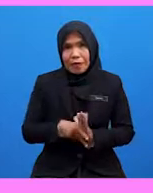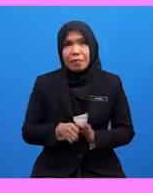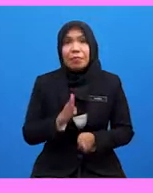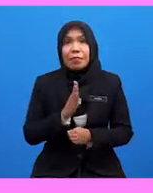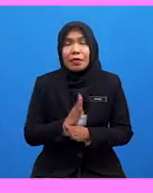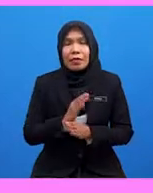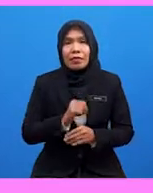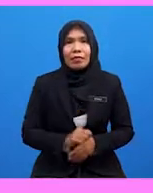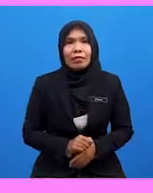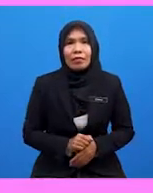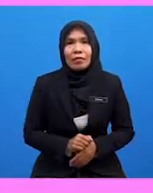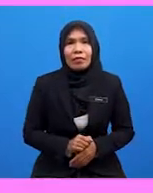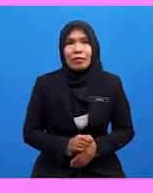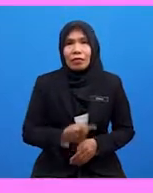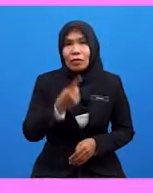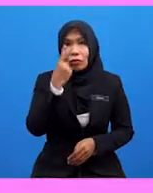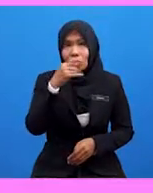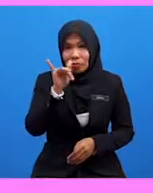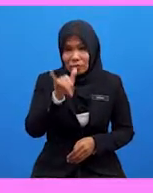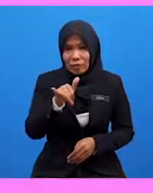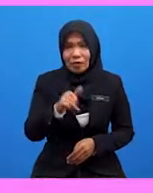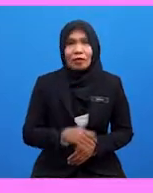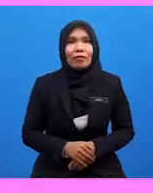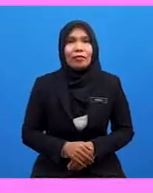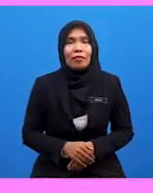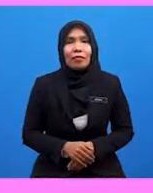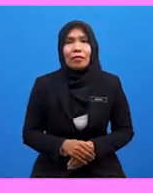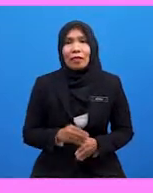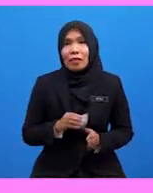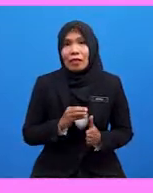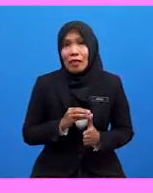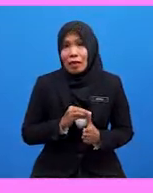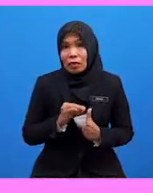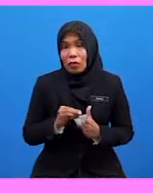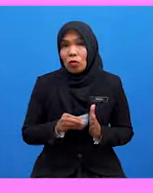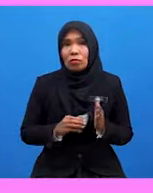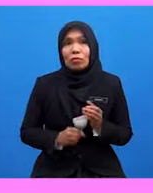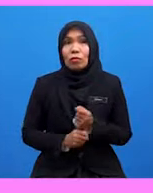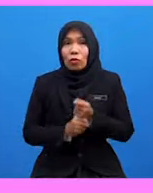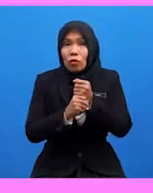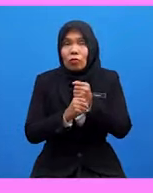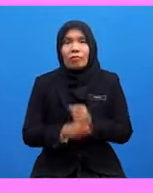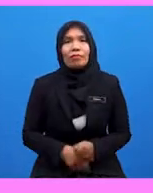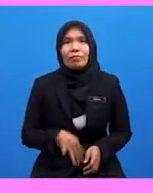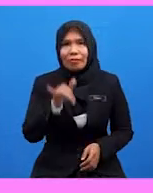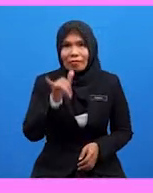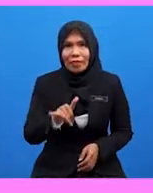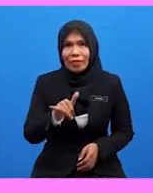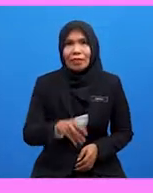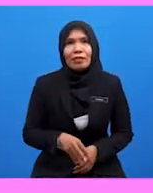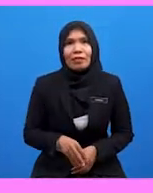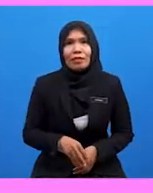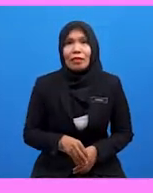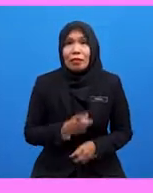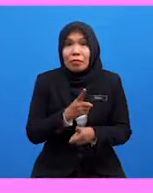atau menyokong kebenaran atau kesahihan tentang sesuatu. Contoh, ya, benar,